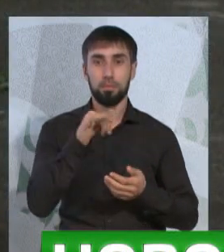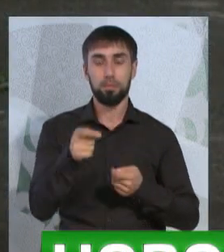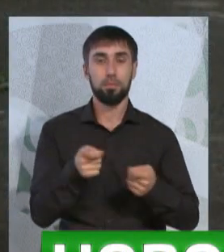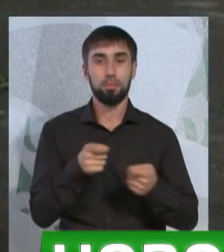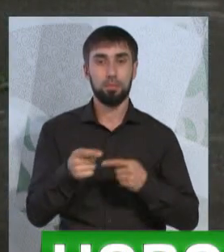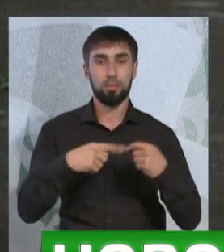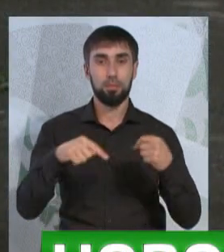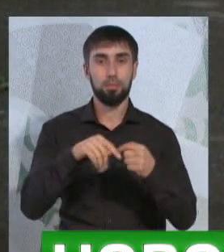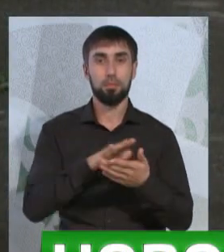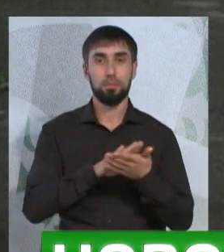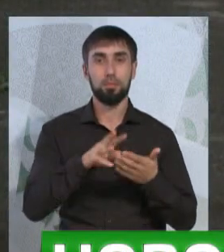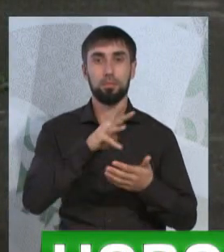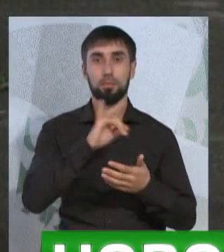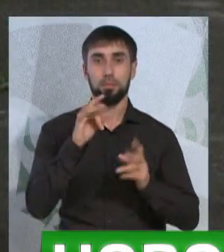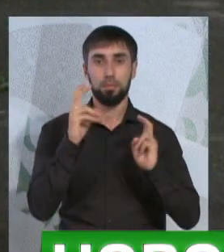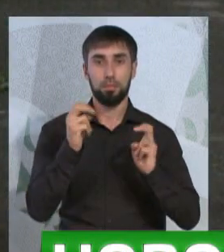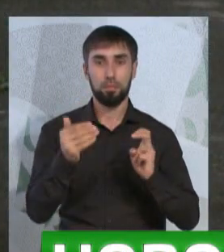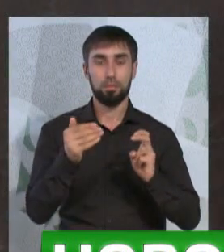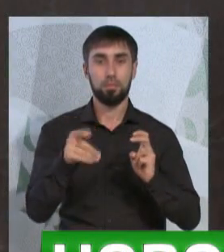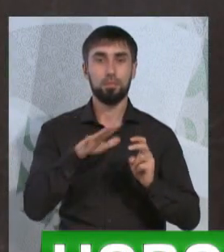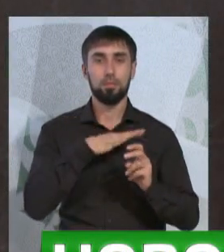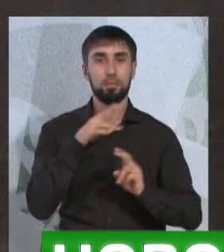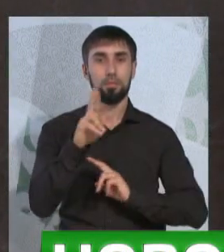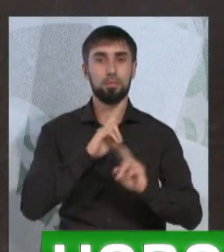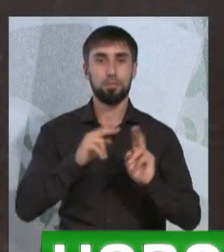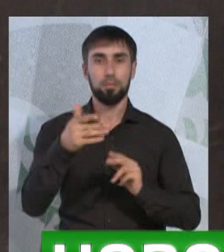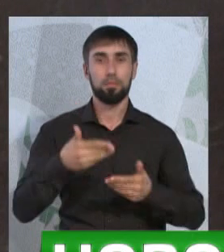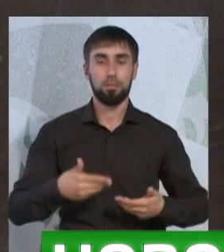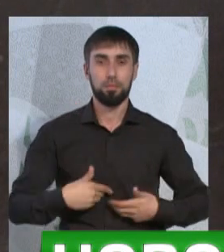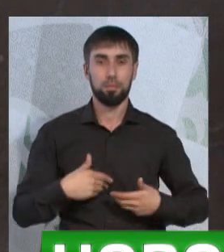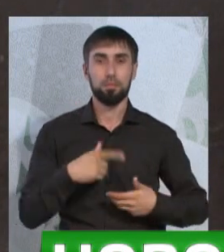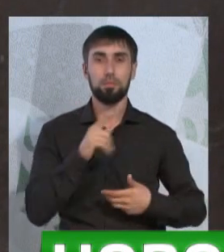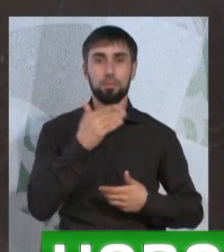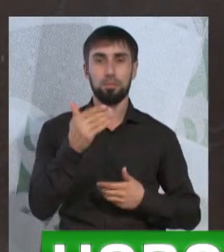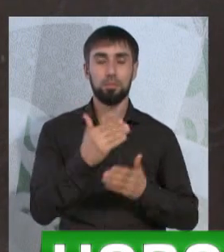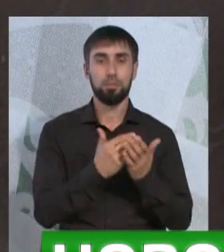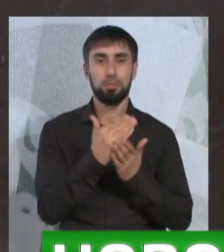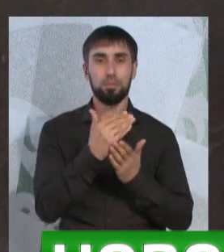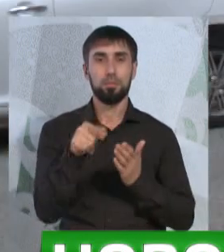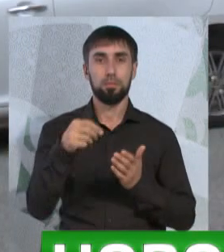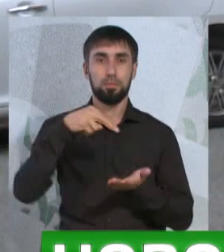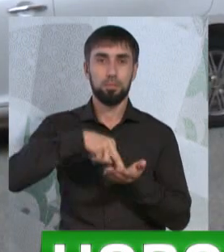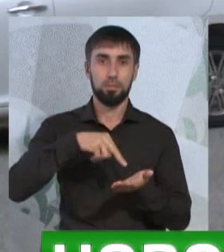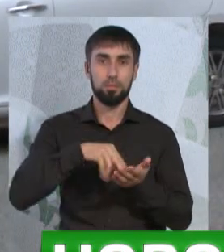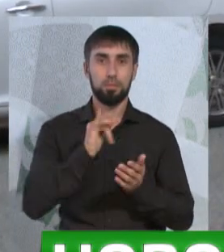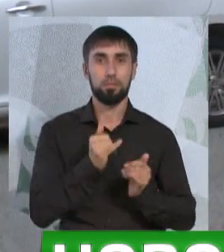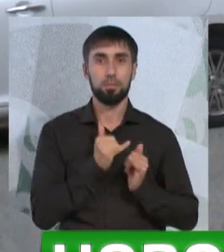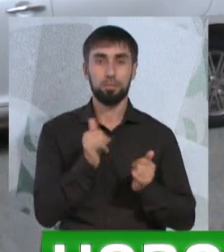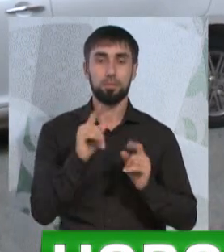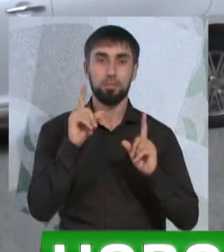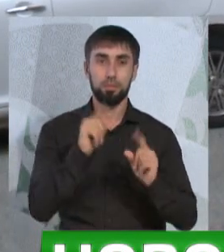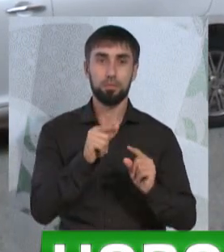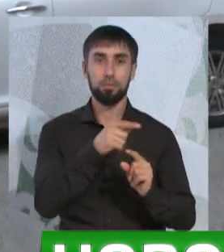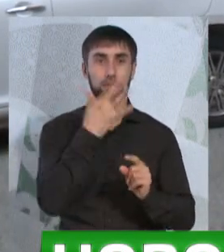управляющей компании «Чистый мир». Причиной стали многочисленные жалобы жителей столицы на высокие тарифы за обслуживание. Снизить цену